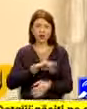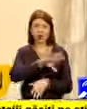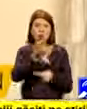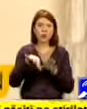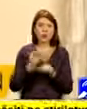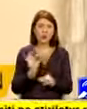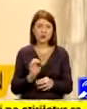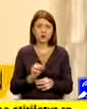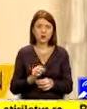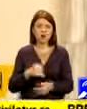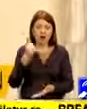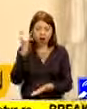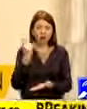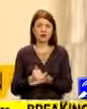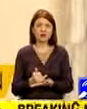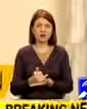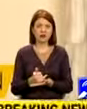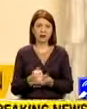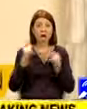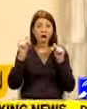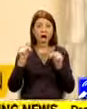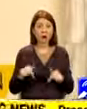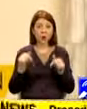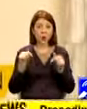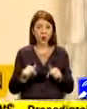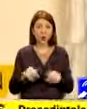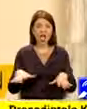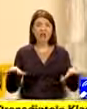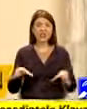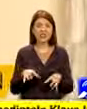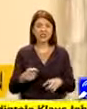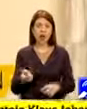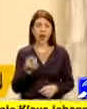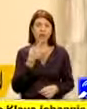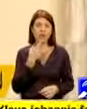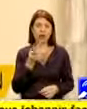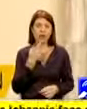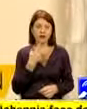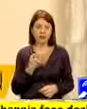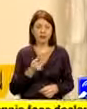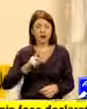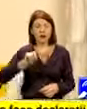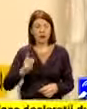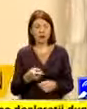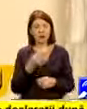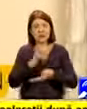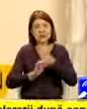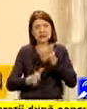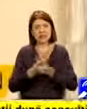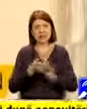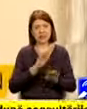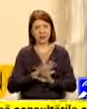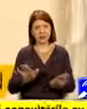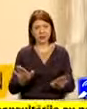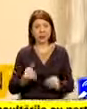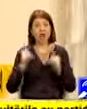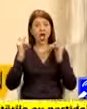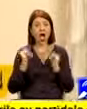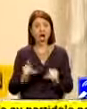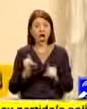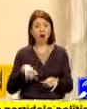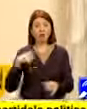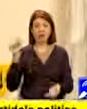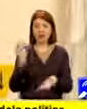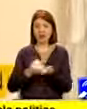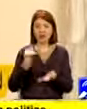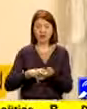soluție reală. Acum criza politică trebuie să se încheie. Acum este